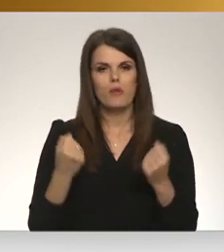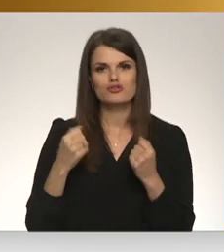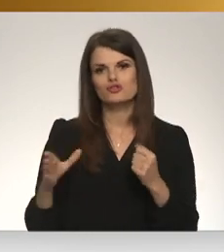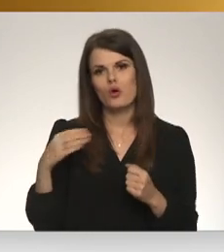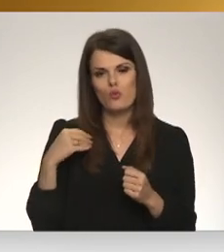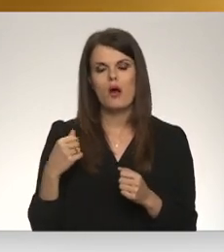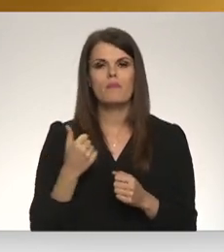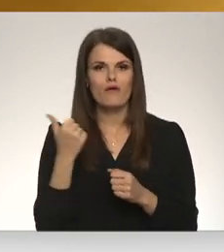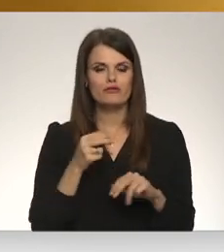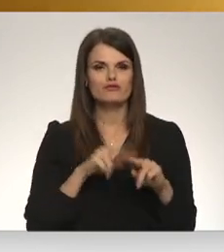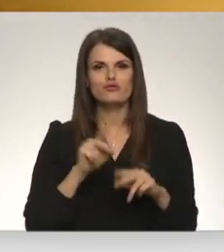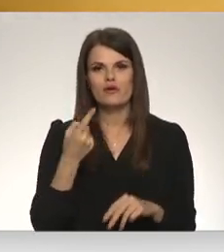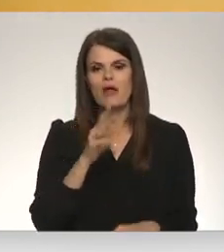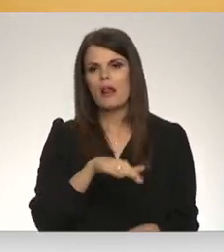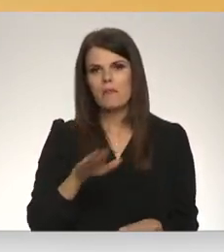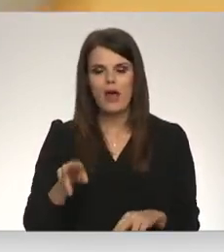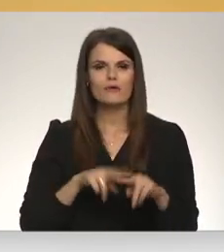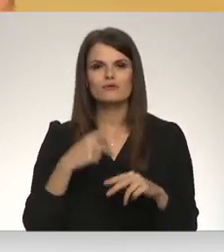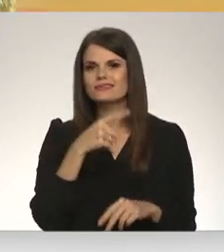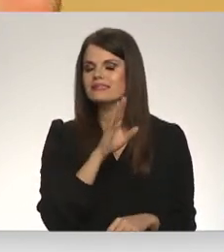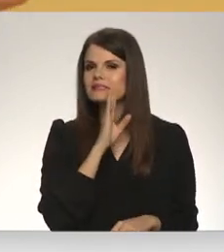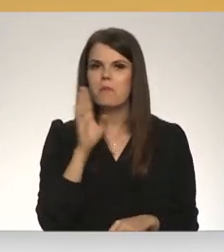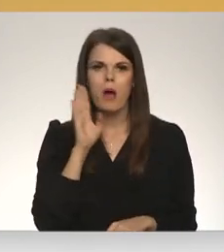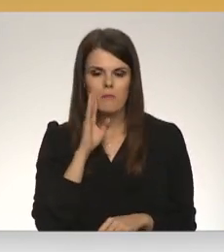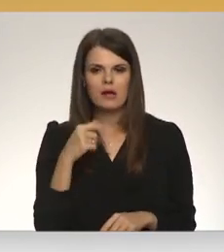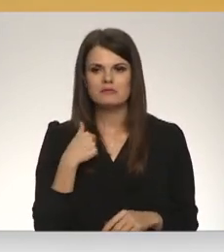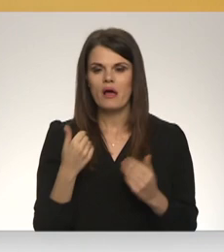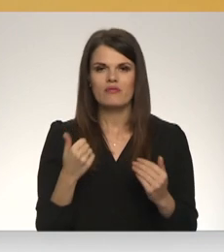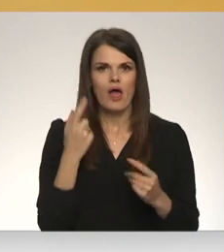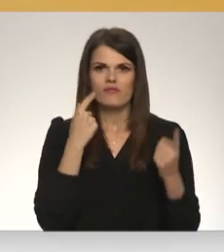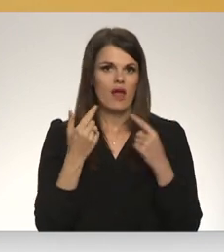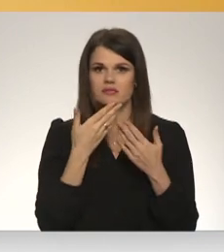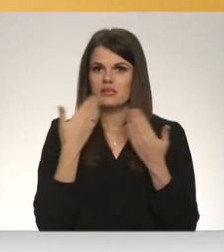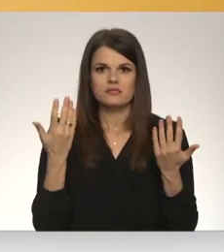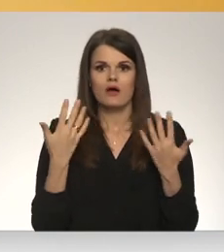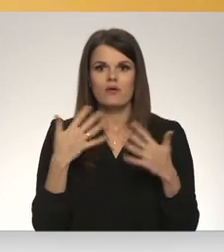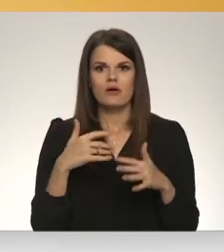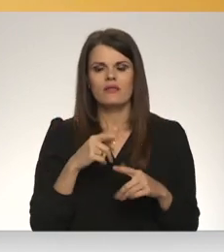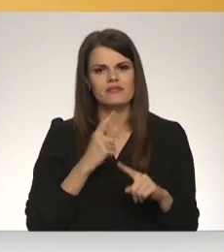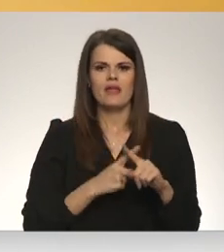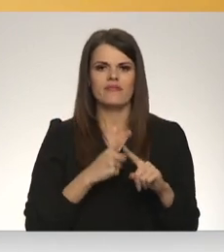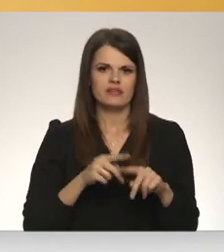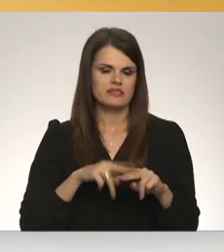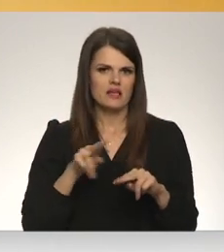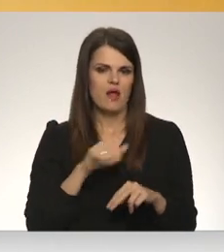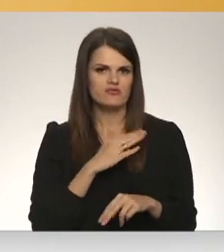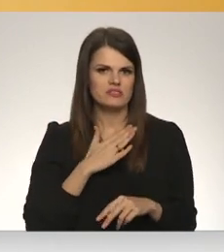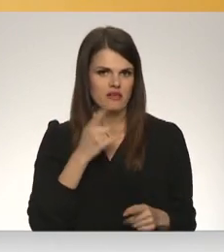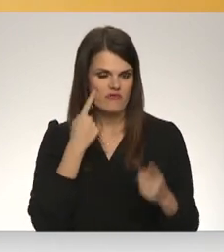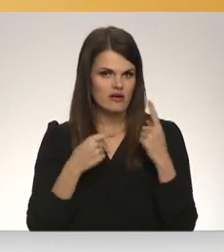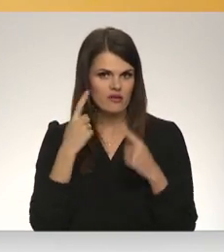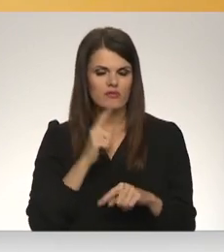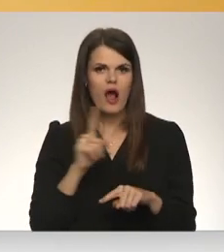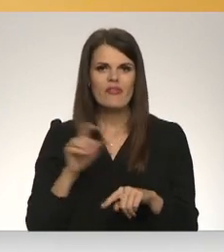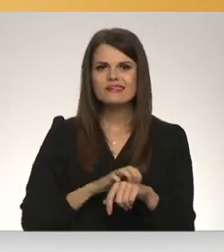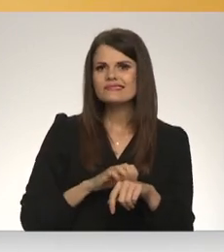tikai viņš, bet vēl bērni un mātes. Man laikam tagad nav asaru, lai raudātu, jo nedrīkst sev to ļaut pirms ceļa. Katra